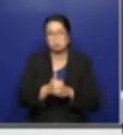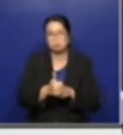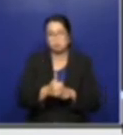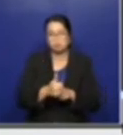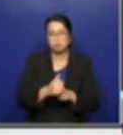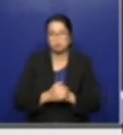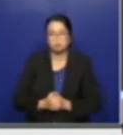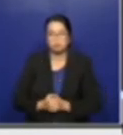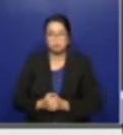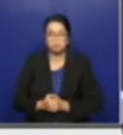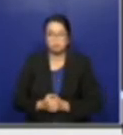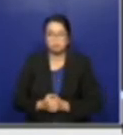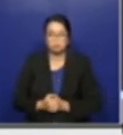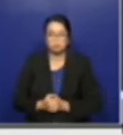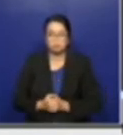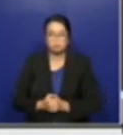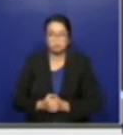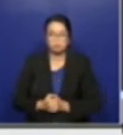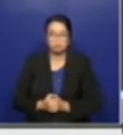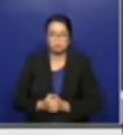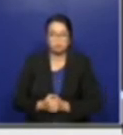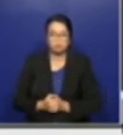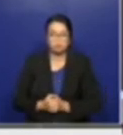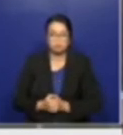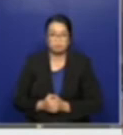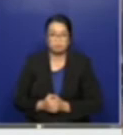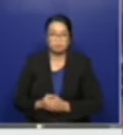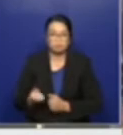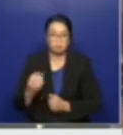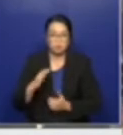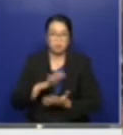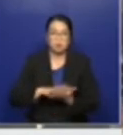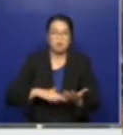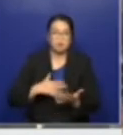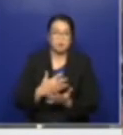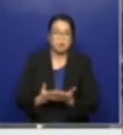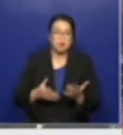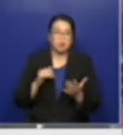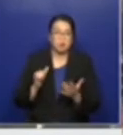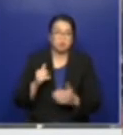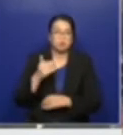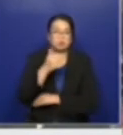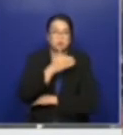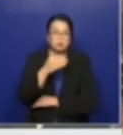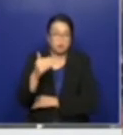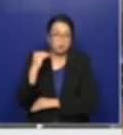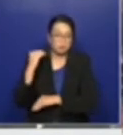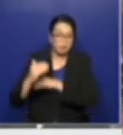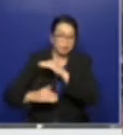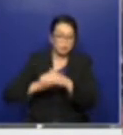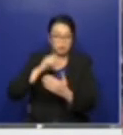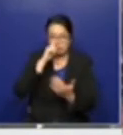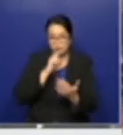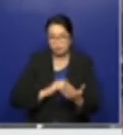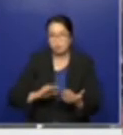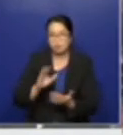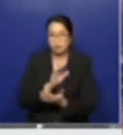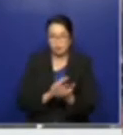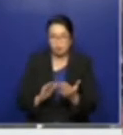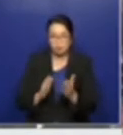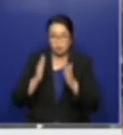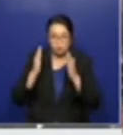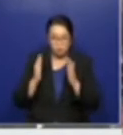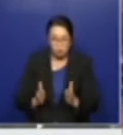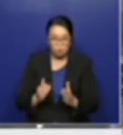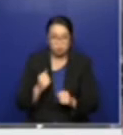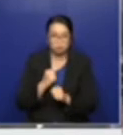มีสมรรถนะสูงพร้อมขับเคลื่อนยุทธศาสตร์ชาตินั่นหมายถึงว่าท่านต้องการปฏิรูปประเทศให้มีกำลังคน